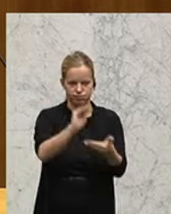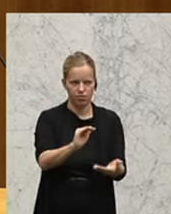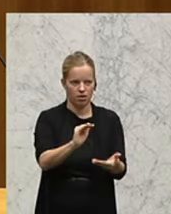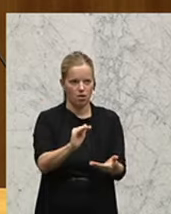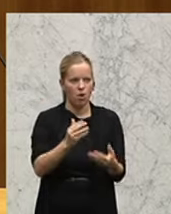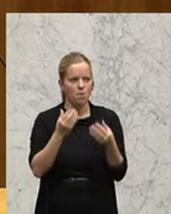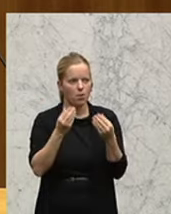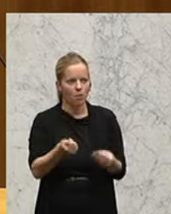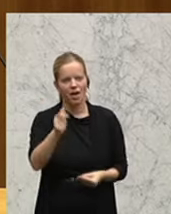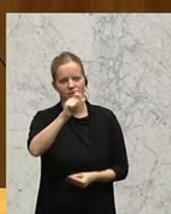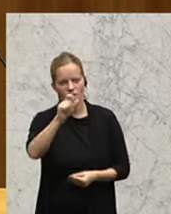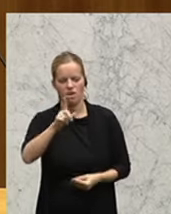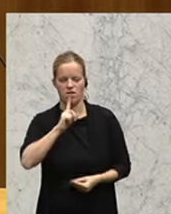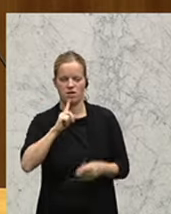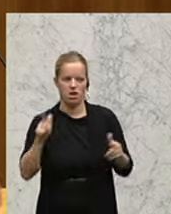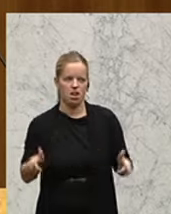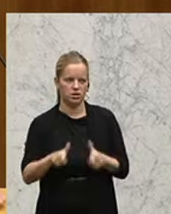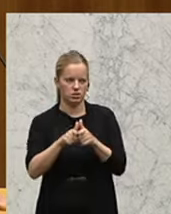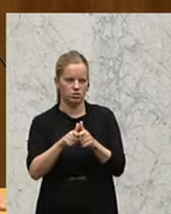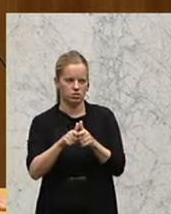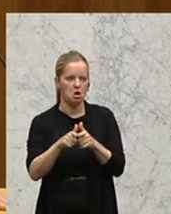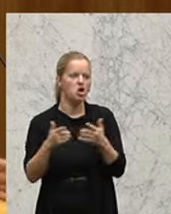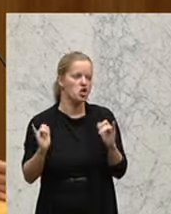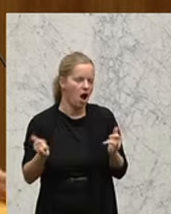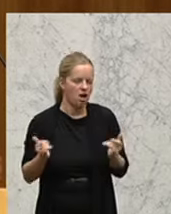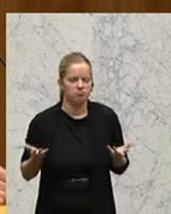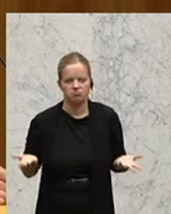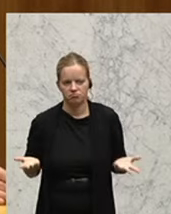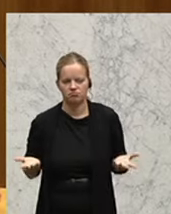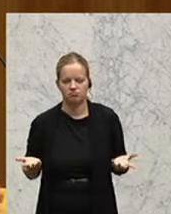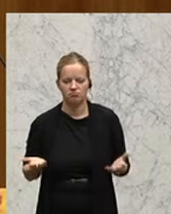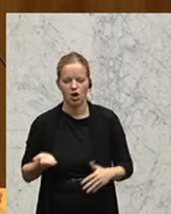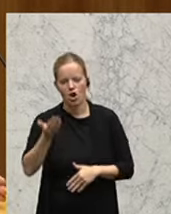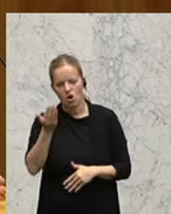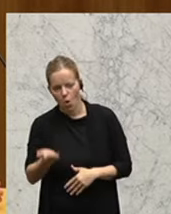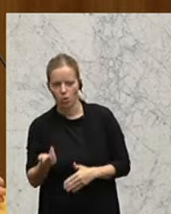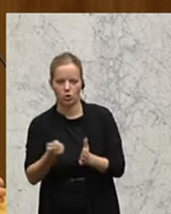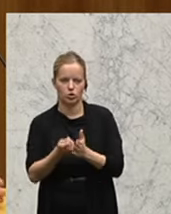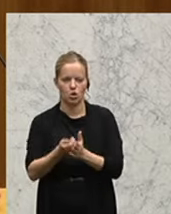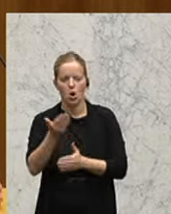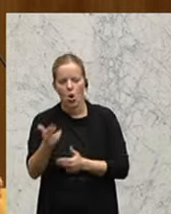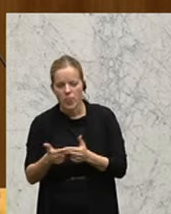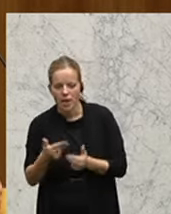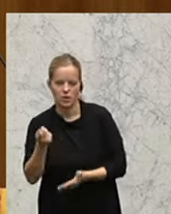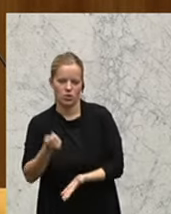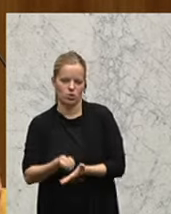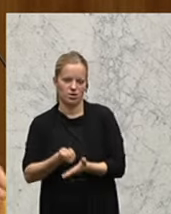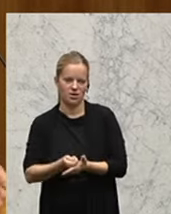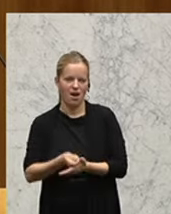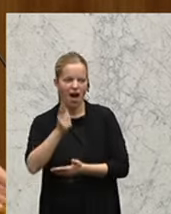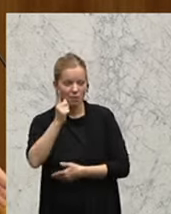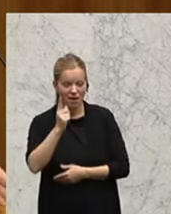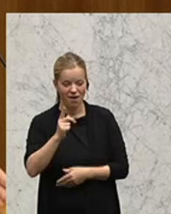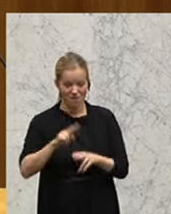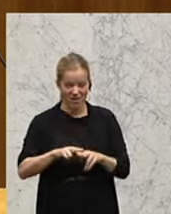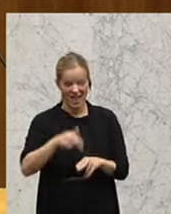Woche weniger Leistung. Das erhöht halt auch, jetzt kann man sagen, sind es Lohnkosten oder sind es Lohnnebenkosten, am Schluss ist der Mitarbeiter teurer, wenn ich ihn ein